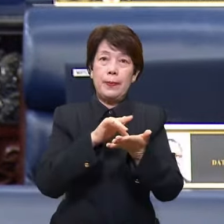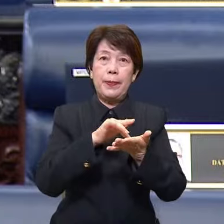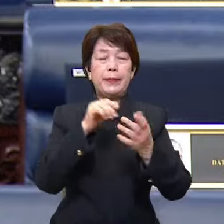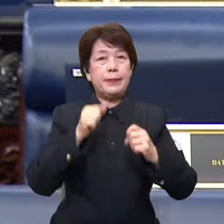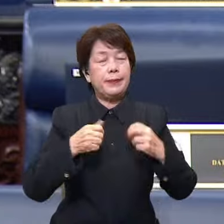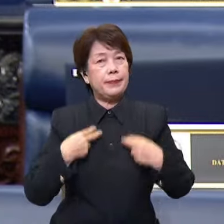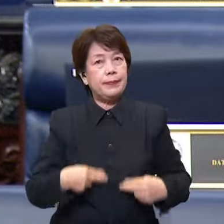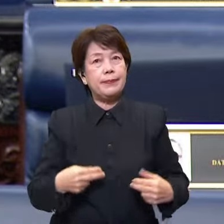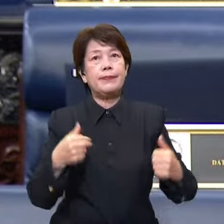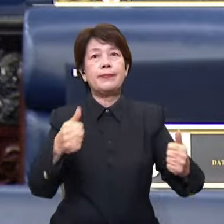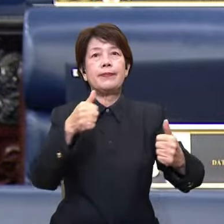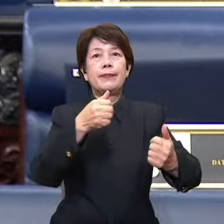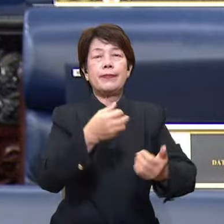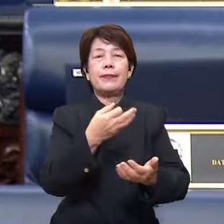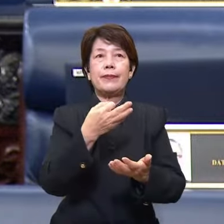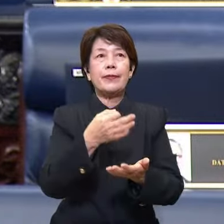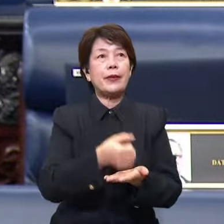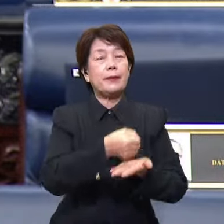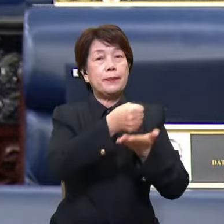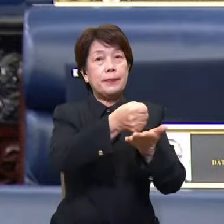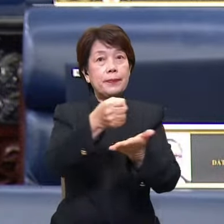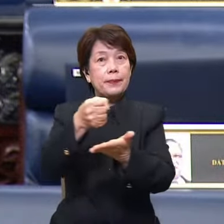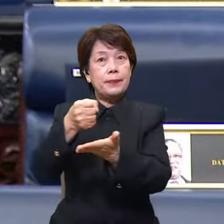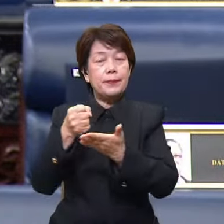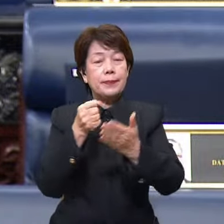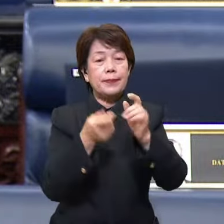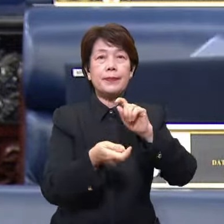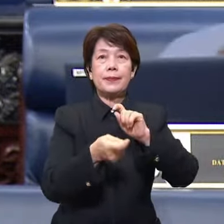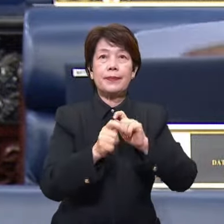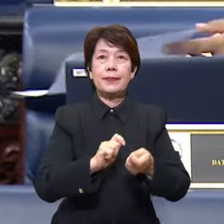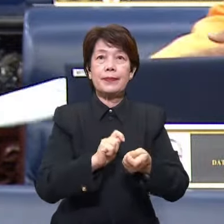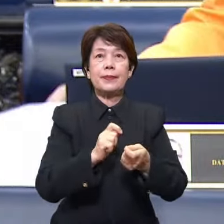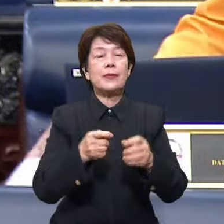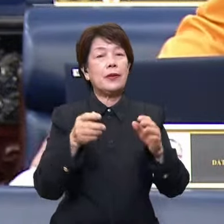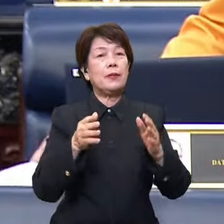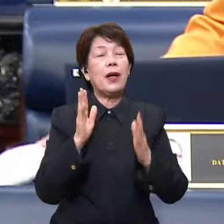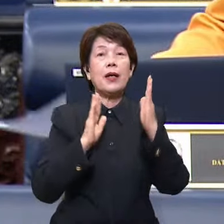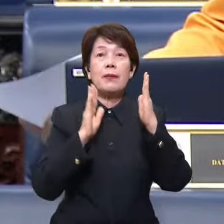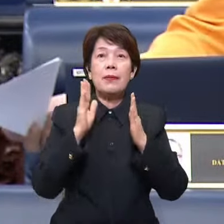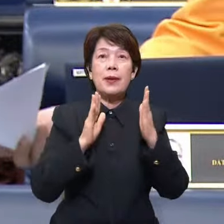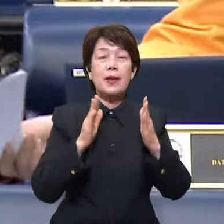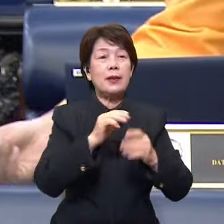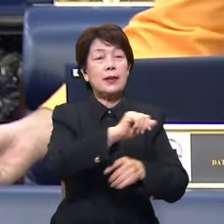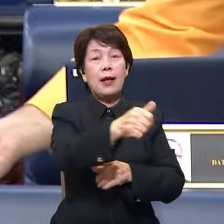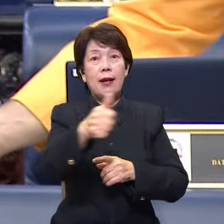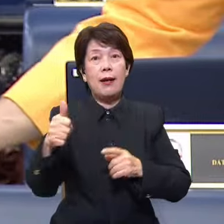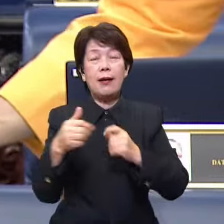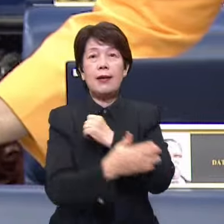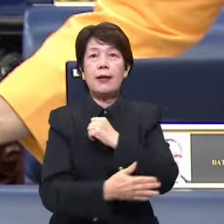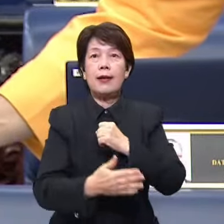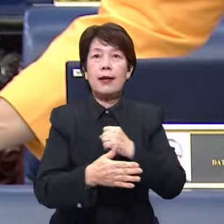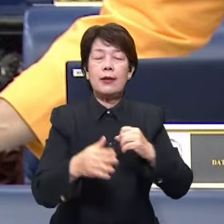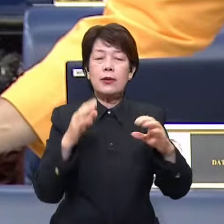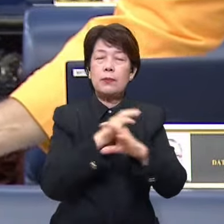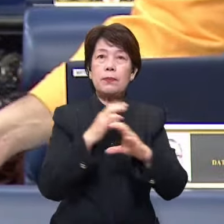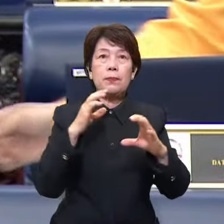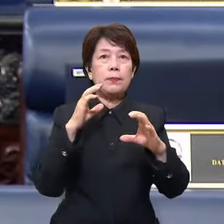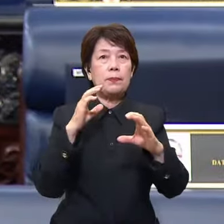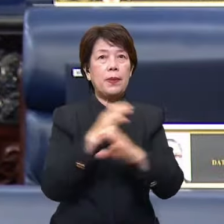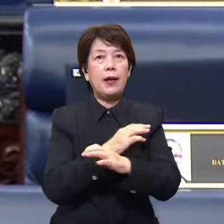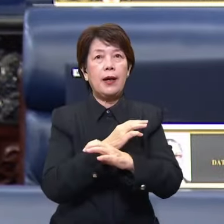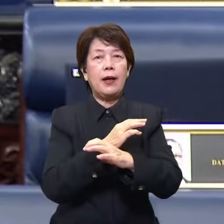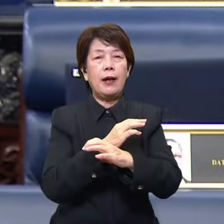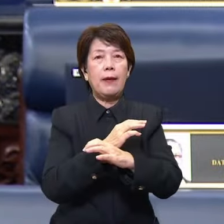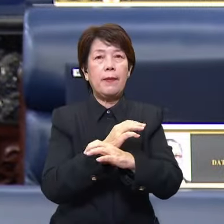health financial transformation ini, persiapan negara untuk berdepan dengan cabaran-cabaran besar seperti pandemik dan juga